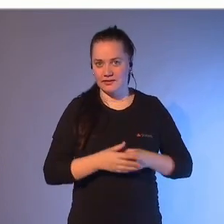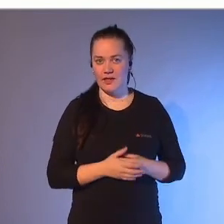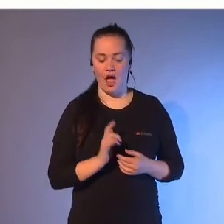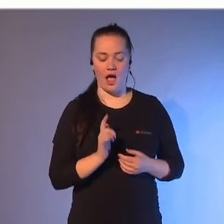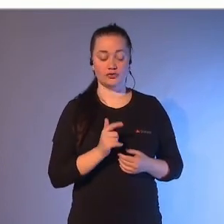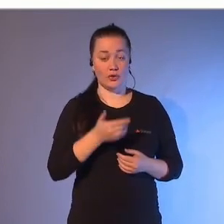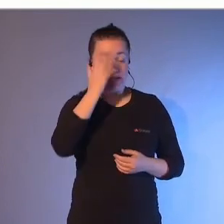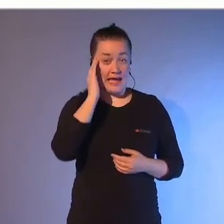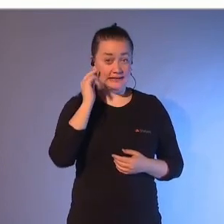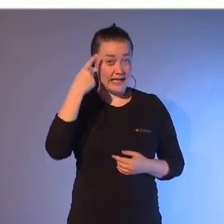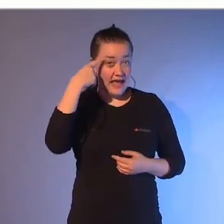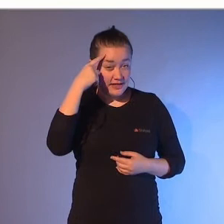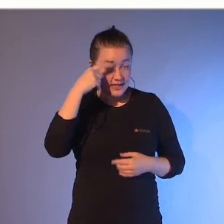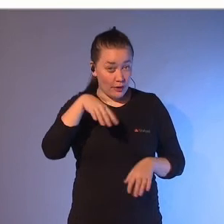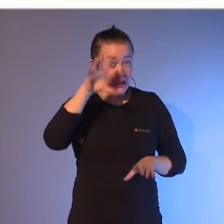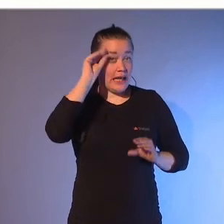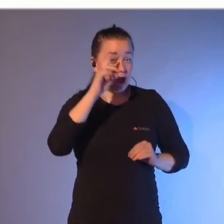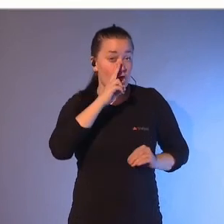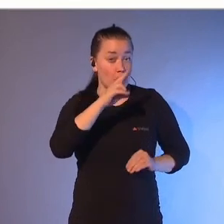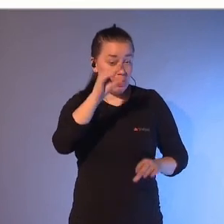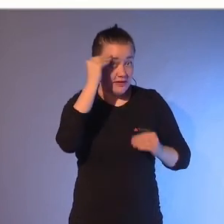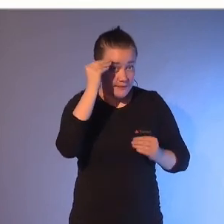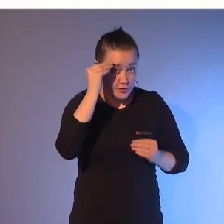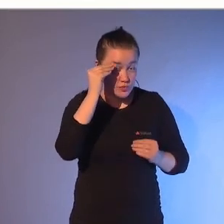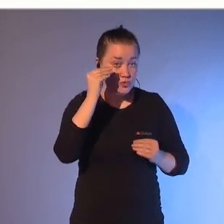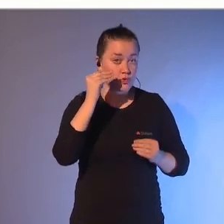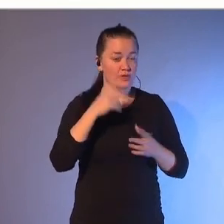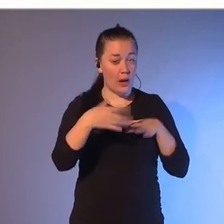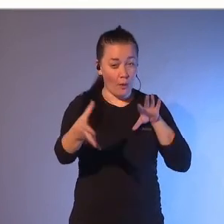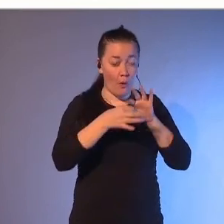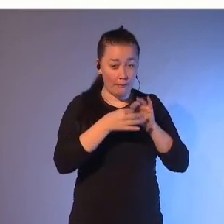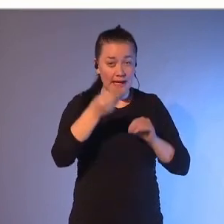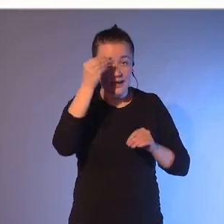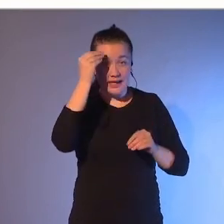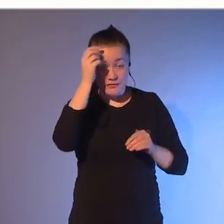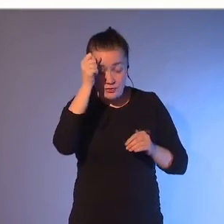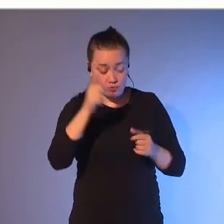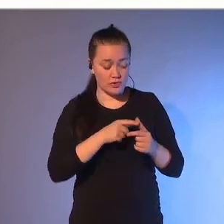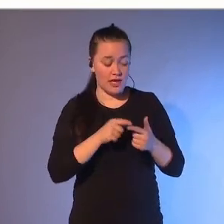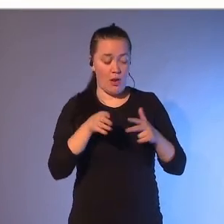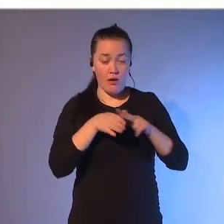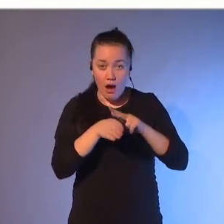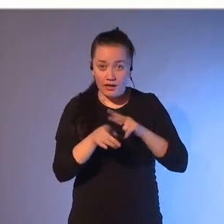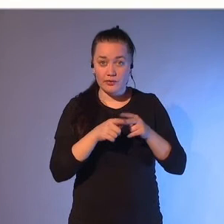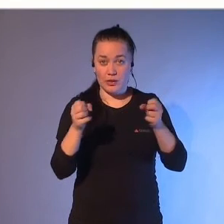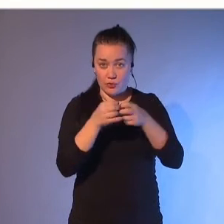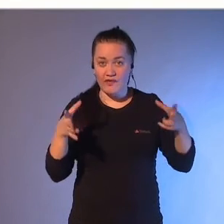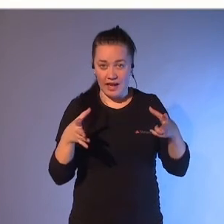hjernens evne til å ta inn ny informasjon, hjernens evne til å koble informasjon, hjernens evne til å lagre og